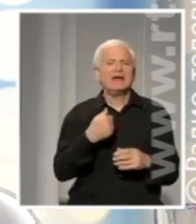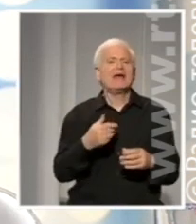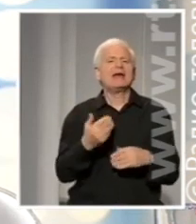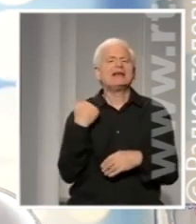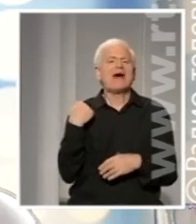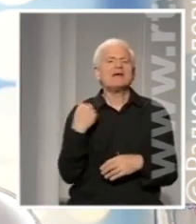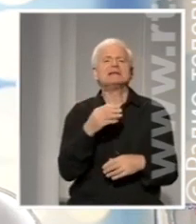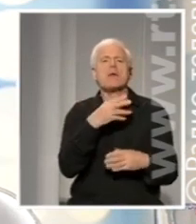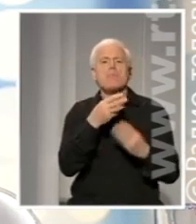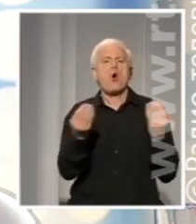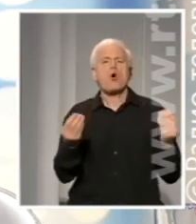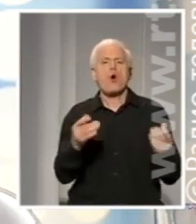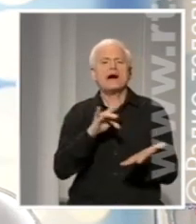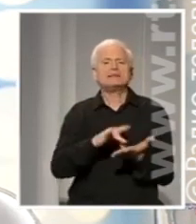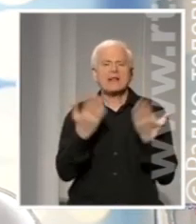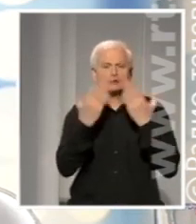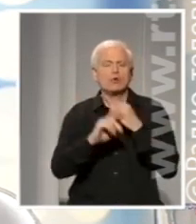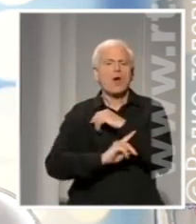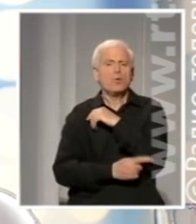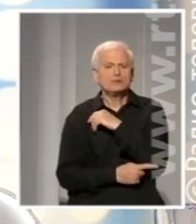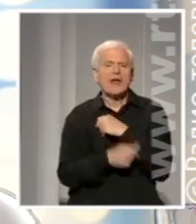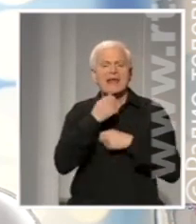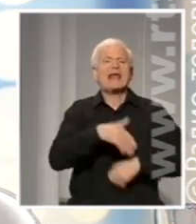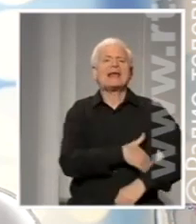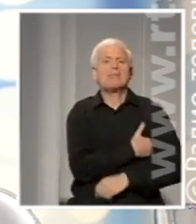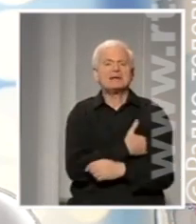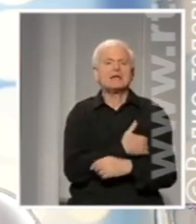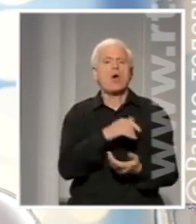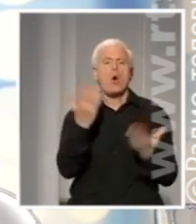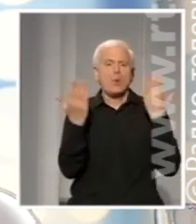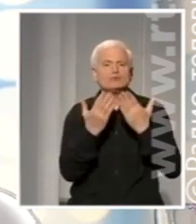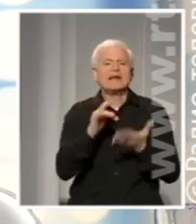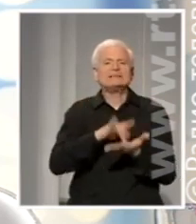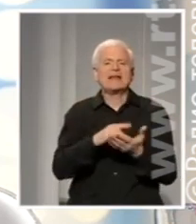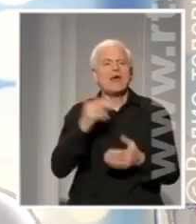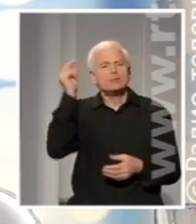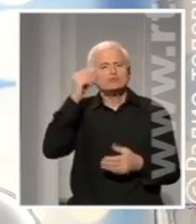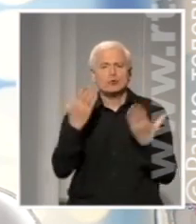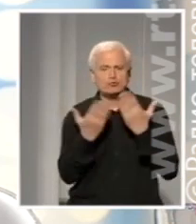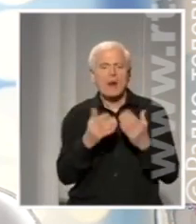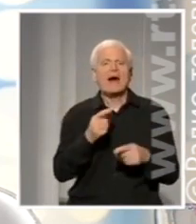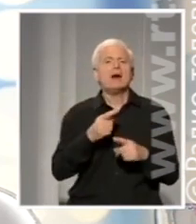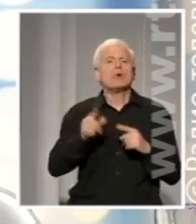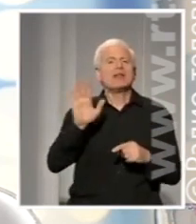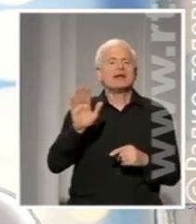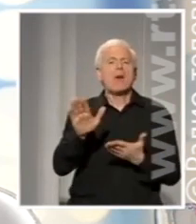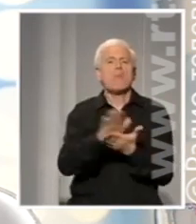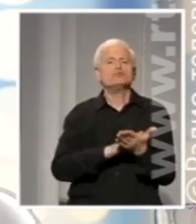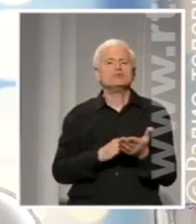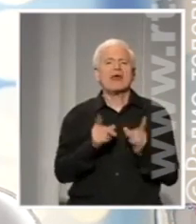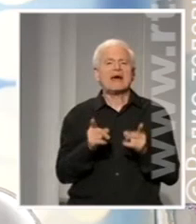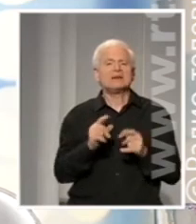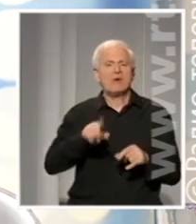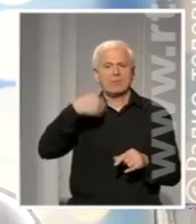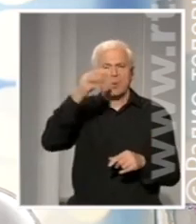se veliki broj srednjoškolaca i gimnazijalaca i učenika srednjih stručnih škola. Za njih će predavanja početi u ponedeljak.